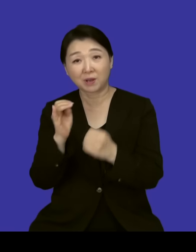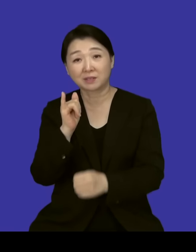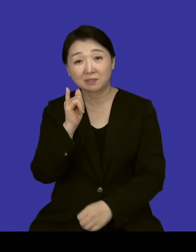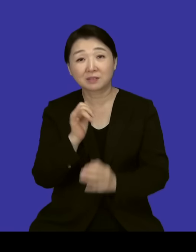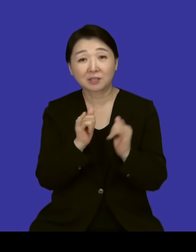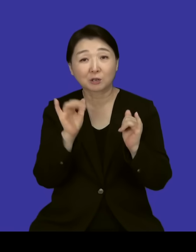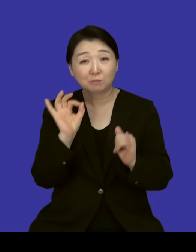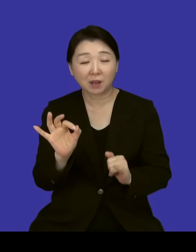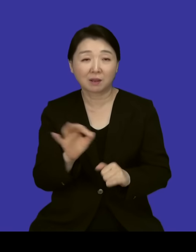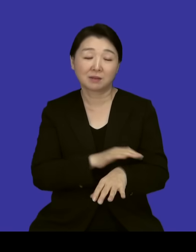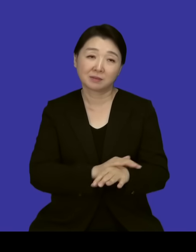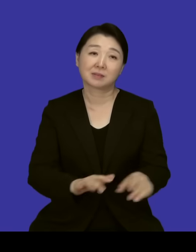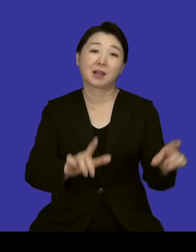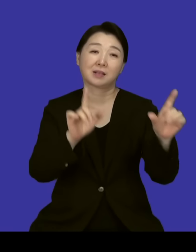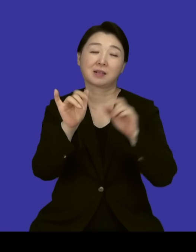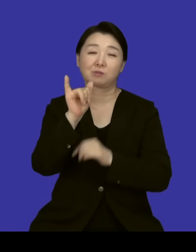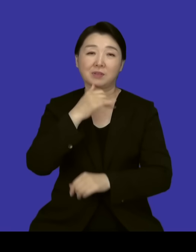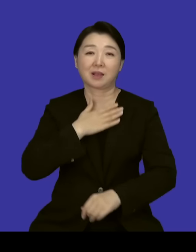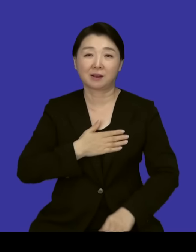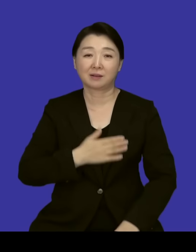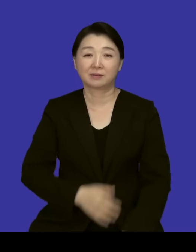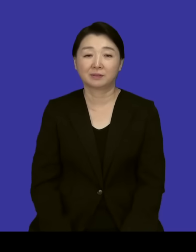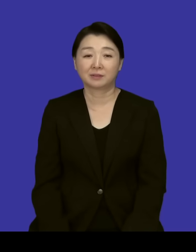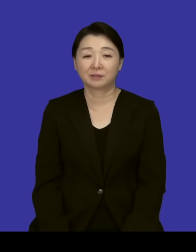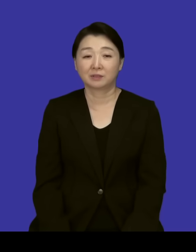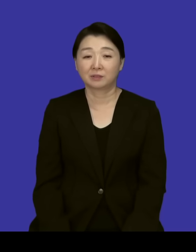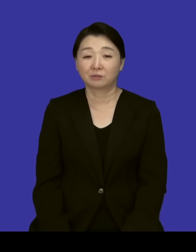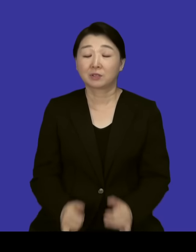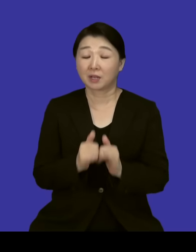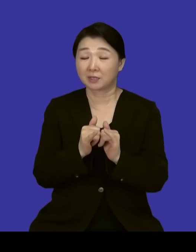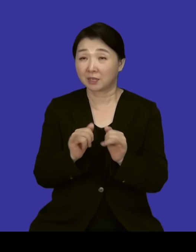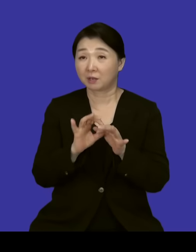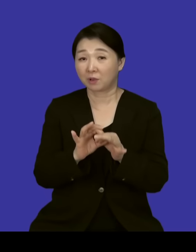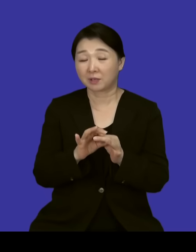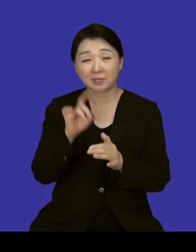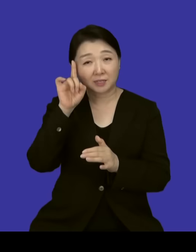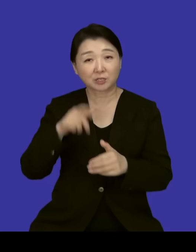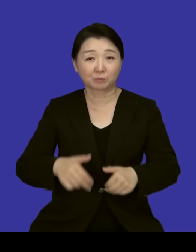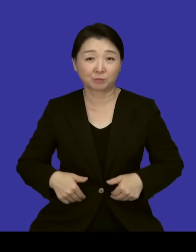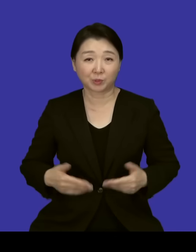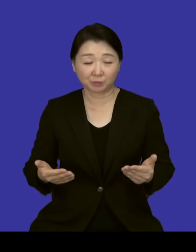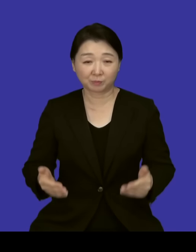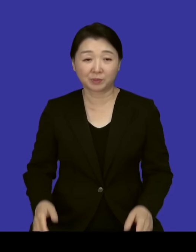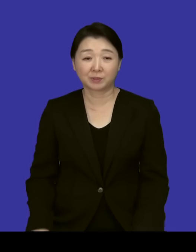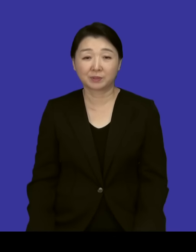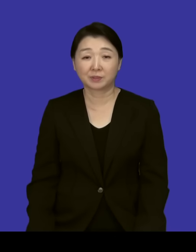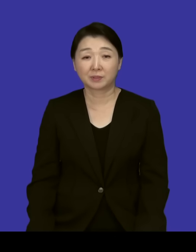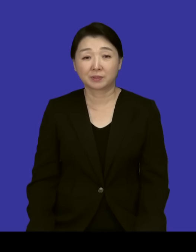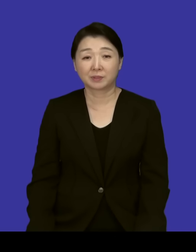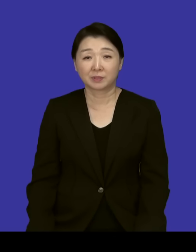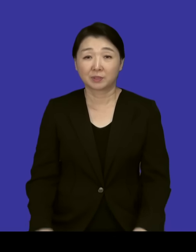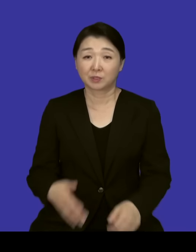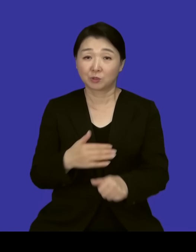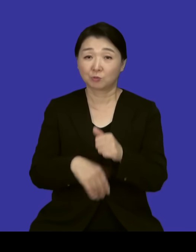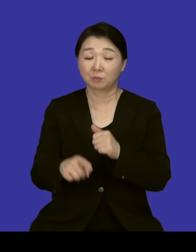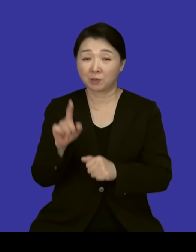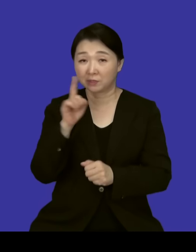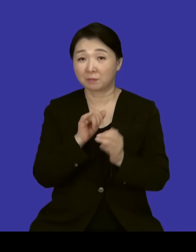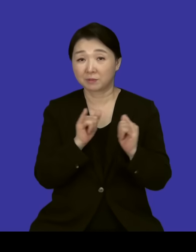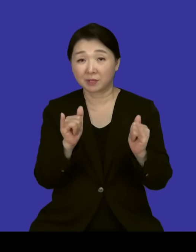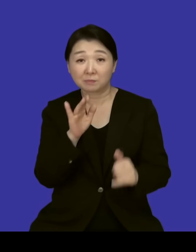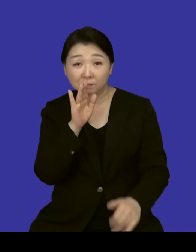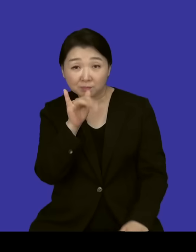분들이 더 잘 살구나를 알게 되고요. 우리가 사람한테 이제 스트레스 받을 필요가 없다는 거죠. 나 주변에 이제 나쁜